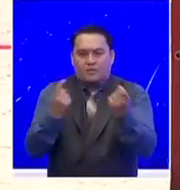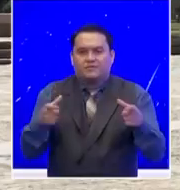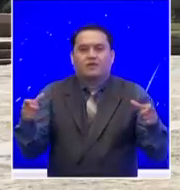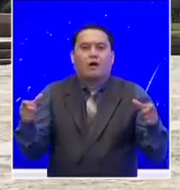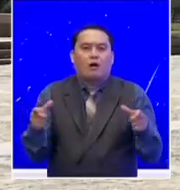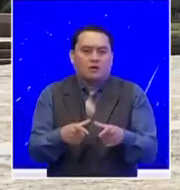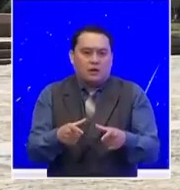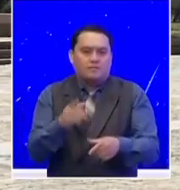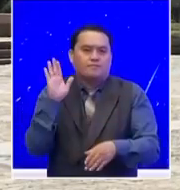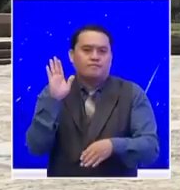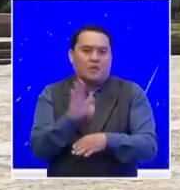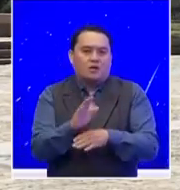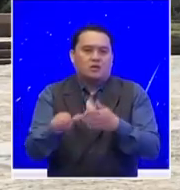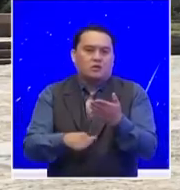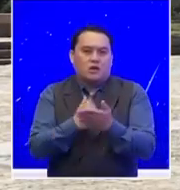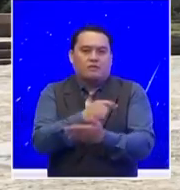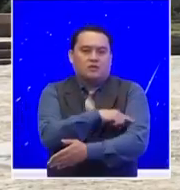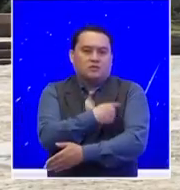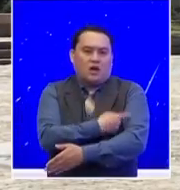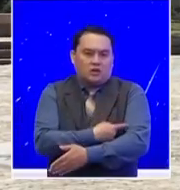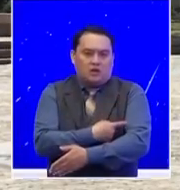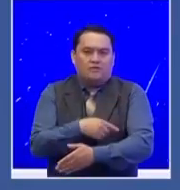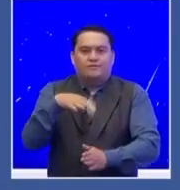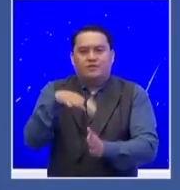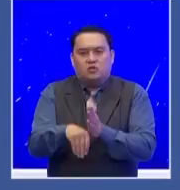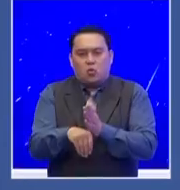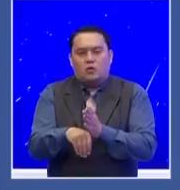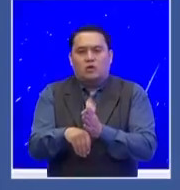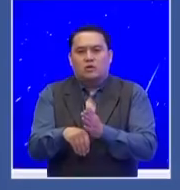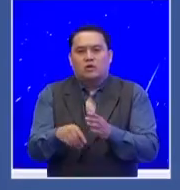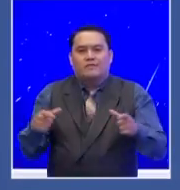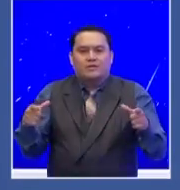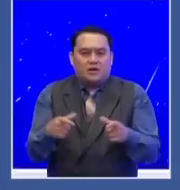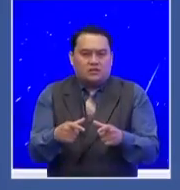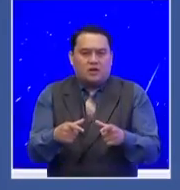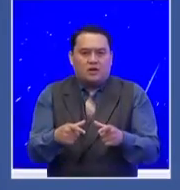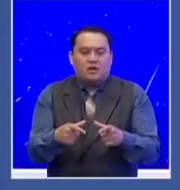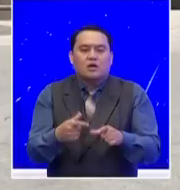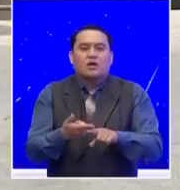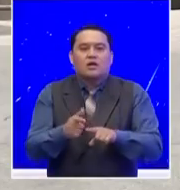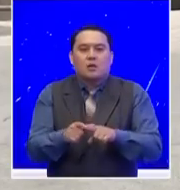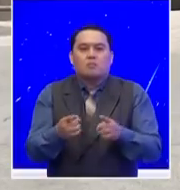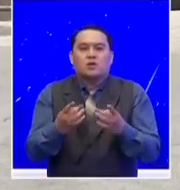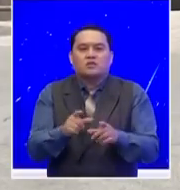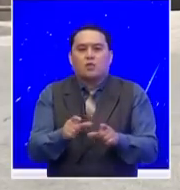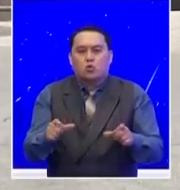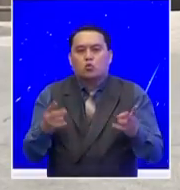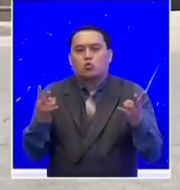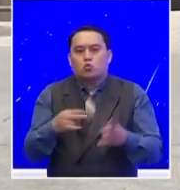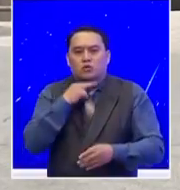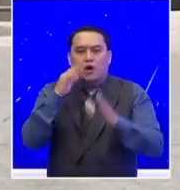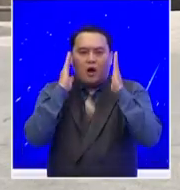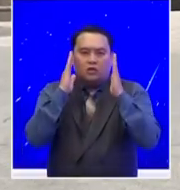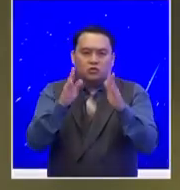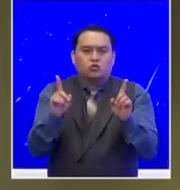карантин. Постановлением главного санитарного врача внесены определенные ограничения, среди которых простым жителям нужно уделить